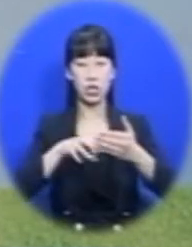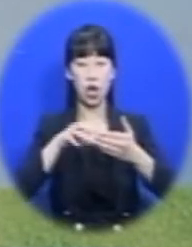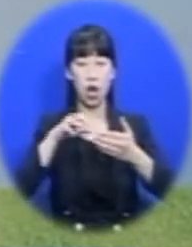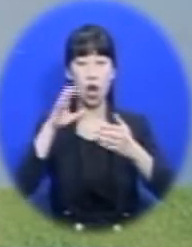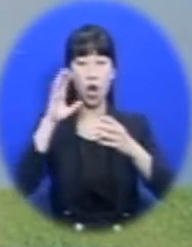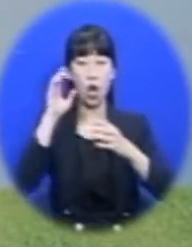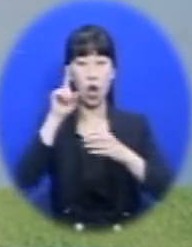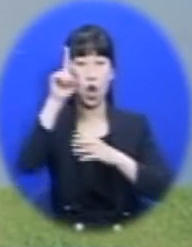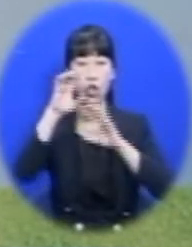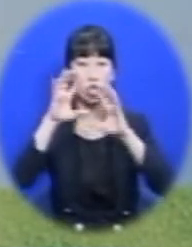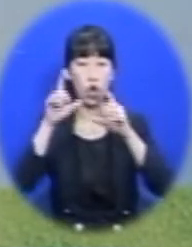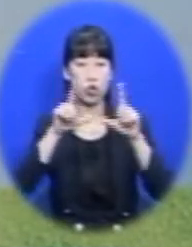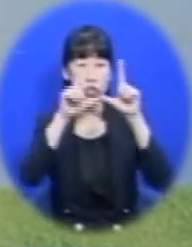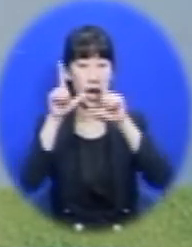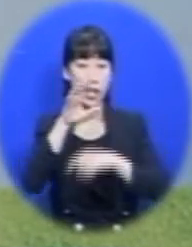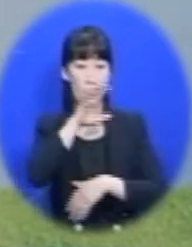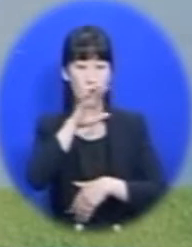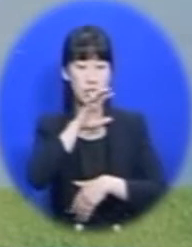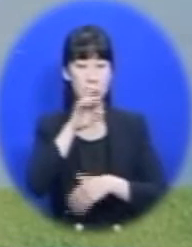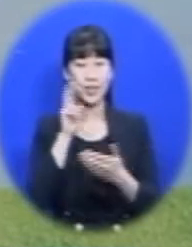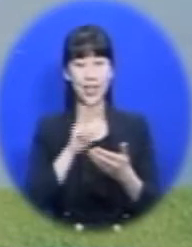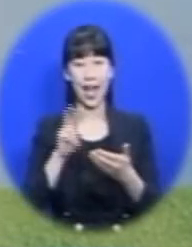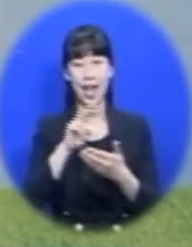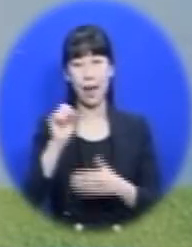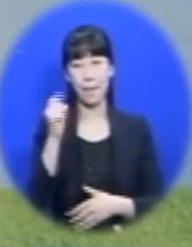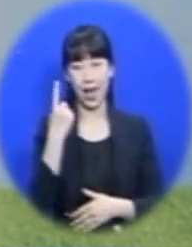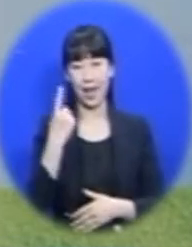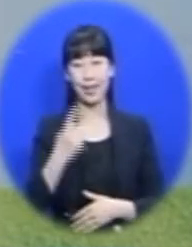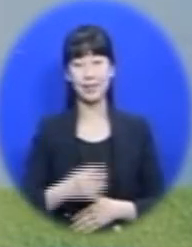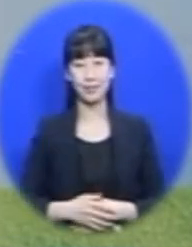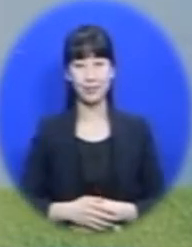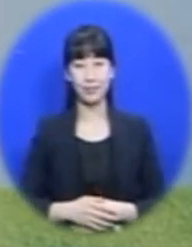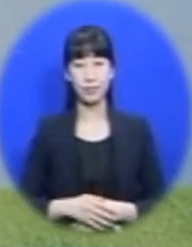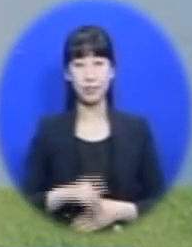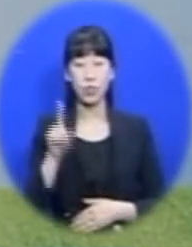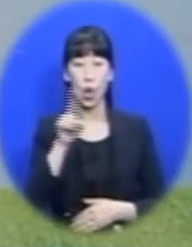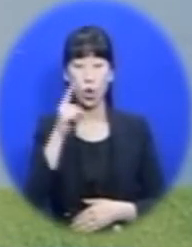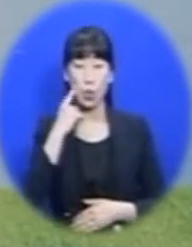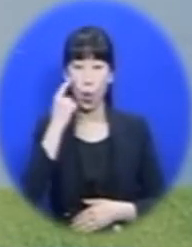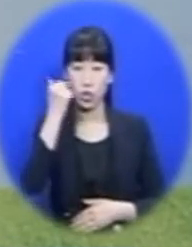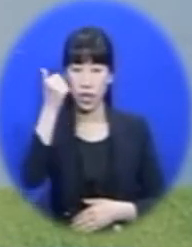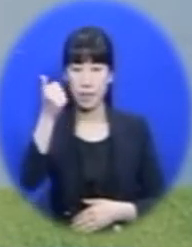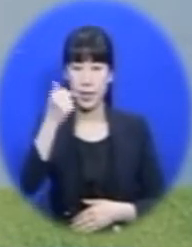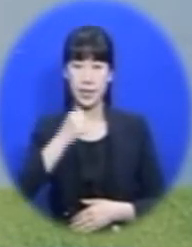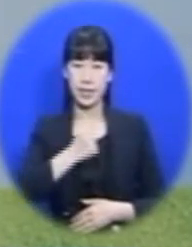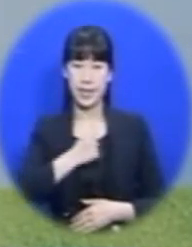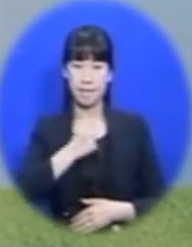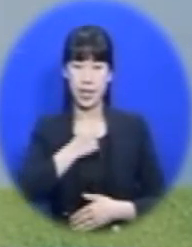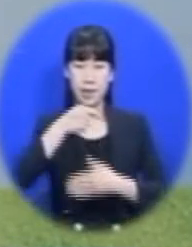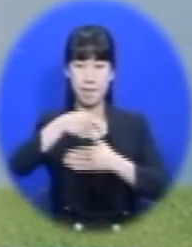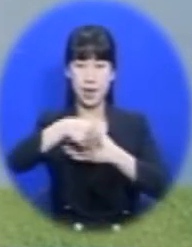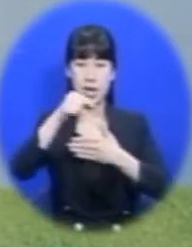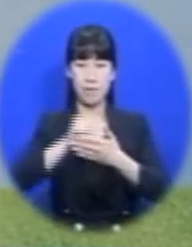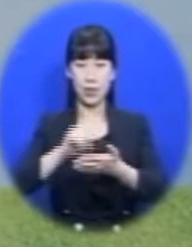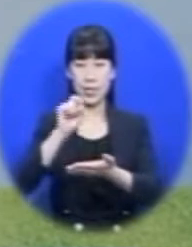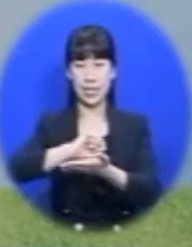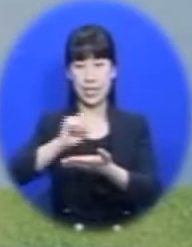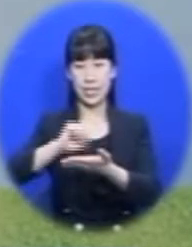연습을 찬양을 통해서 합니다. 어느 목사님이 참 답답한 마음으로 저에게